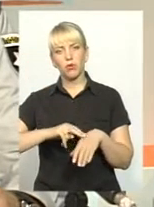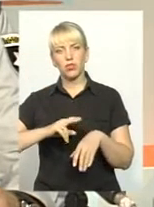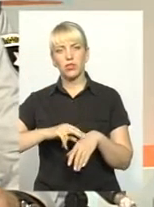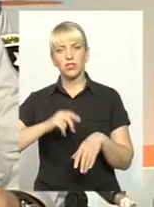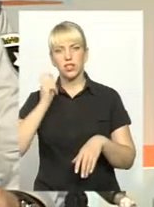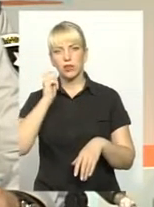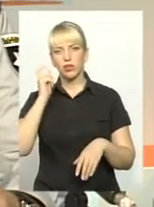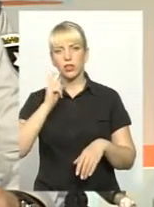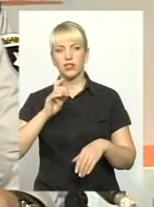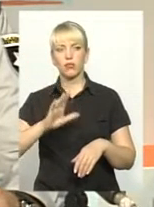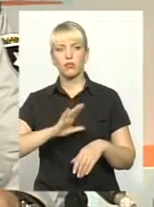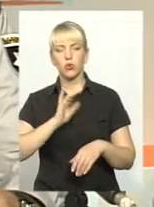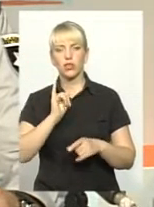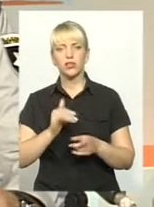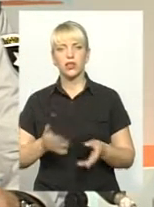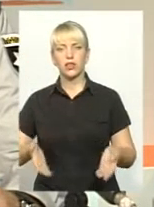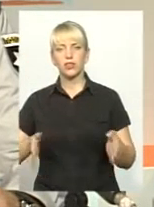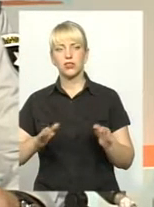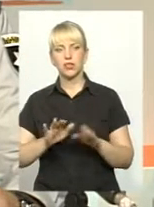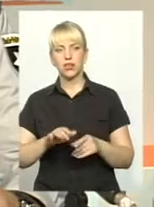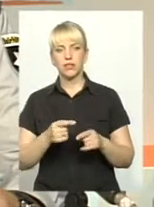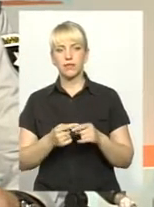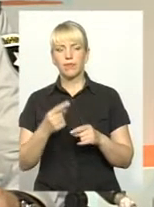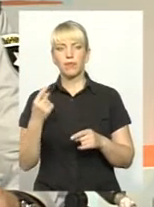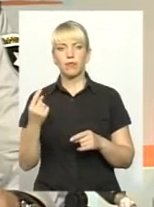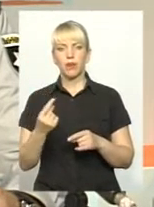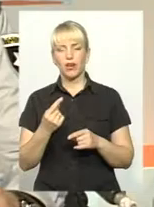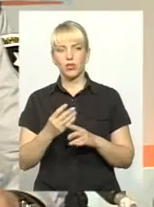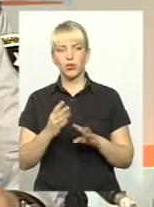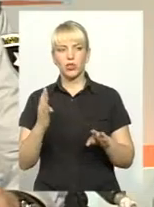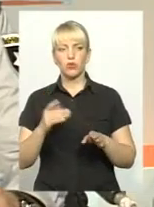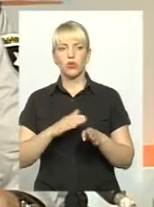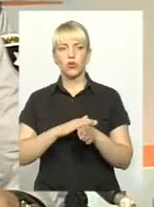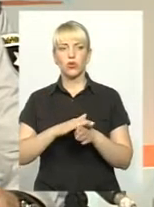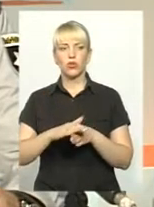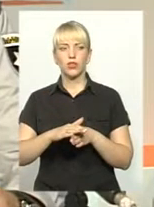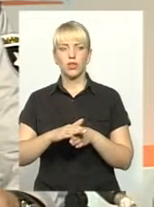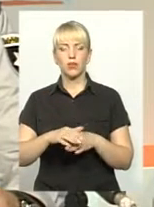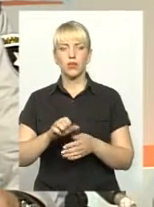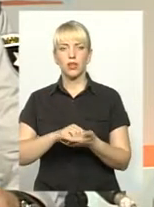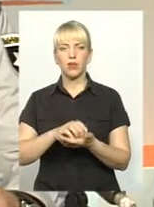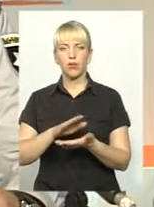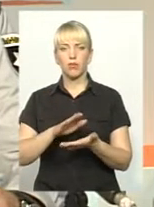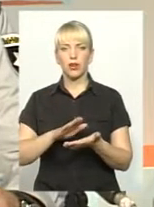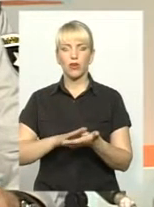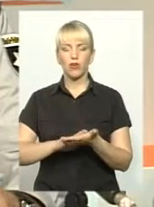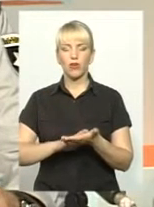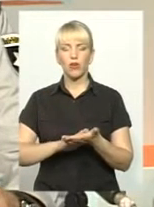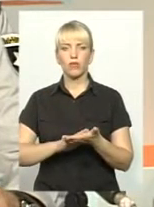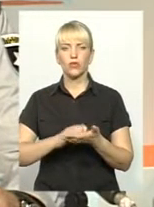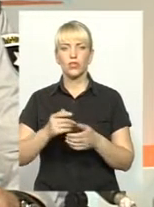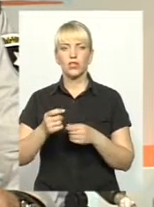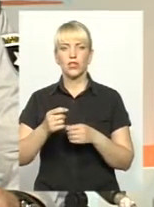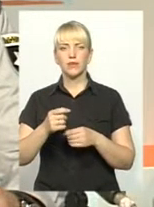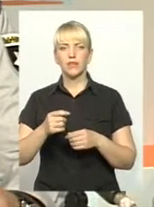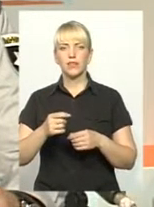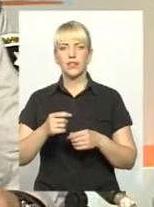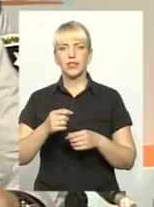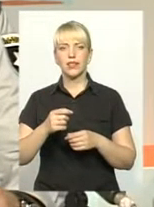Україні, були і залишаються, це в першу чергу дотримання обліково-реєстраційної дисципліни. Що це означає?